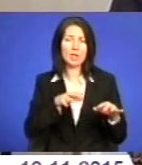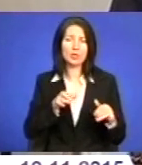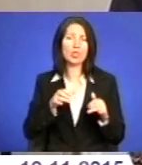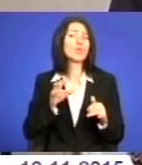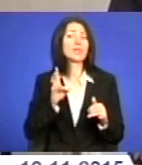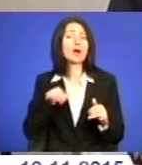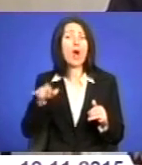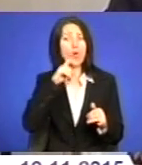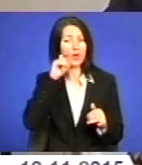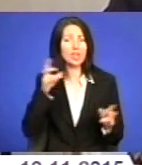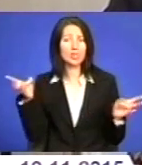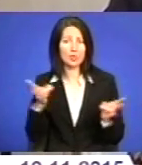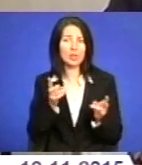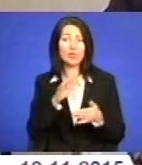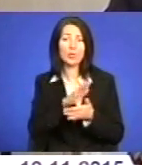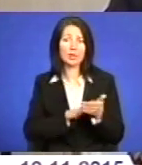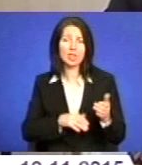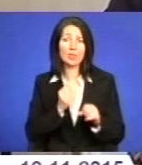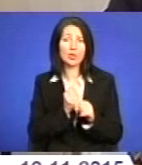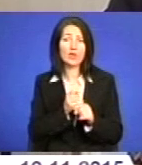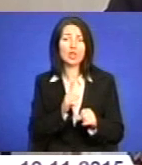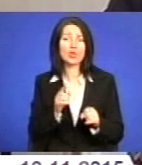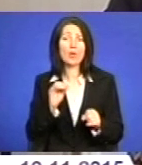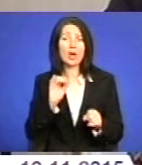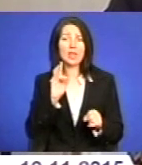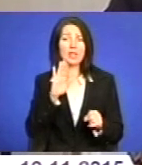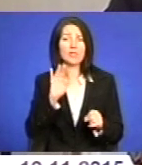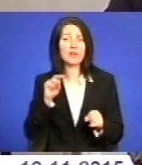над тим, щоб інвестиційне довкілля було